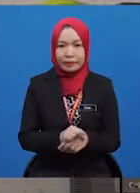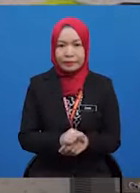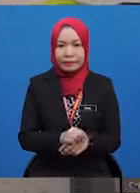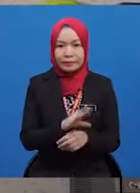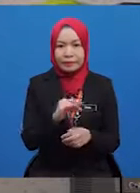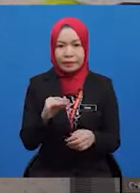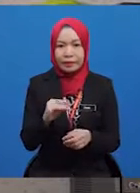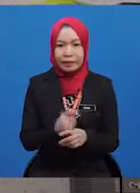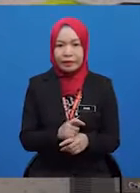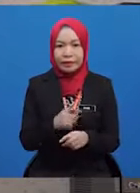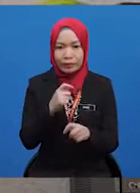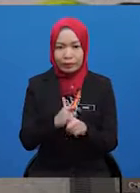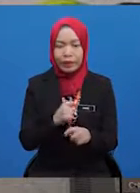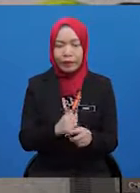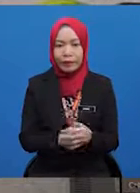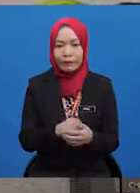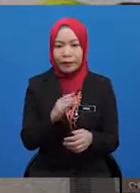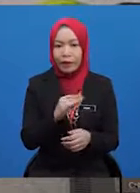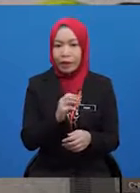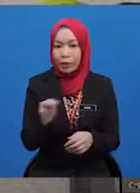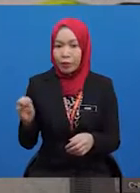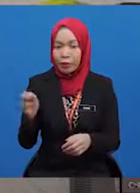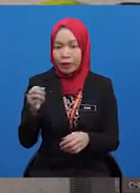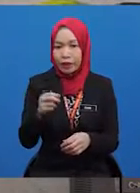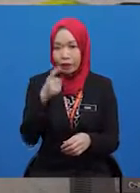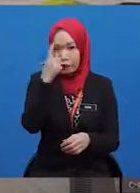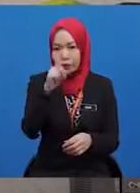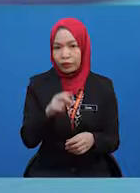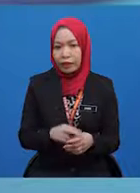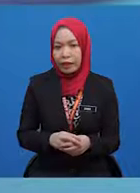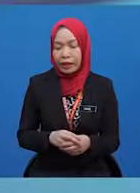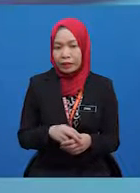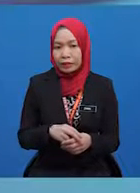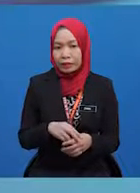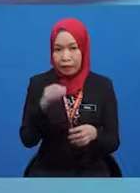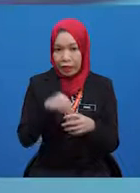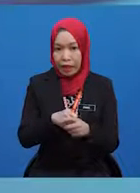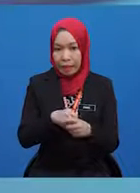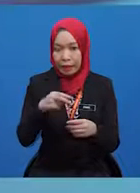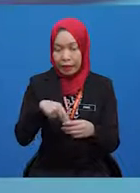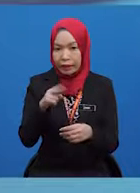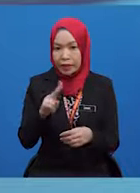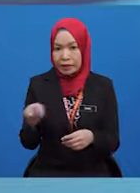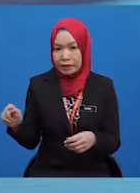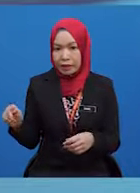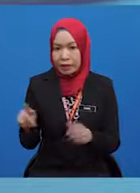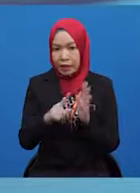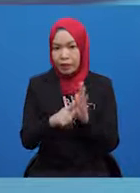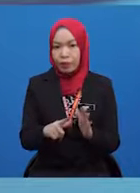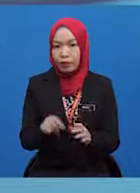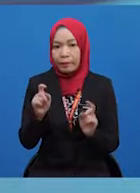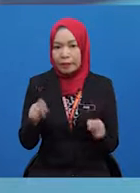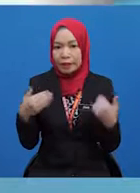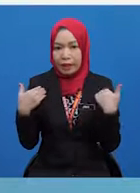Murid-murid, dalam penghasilan reka bentuk logo, terdapat beberapa prinsip logo yang perlu kita